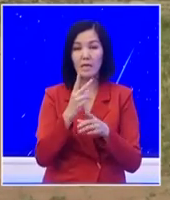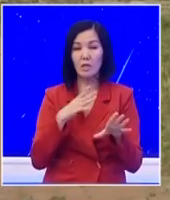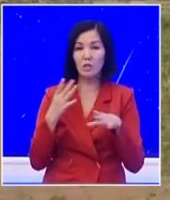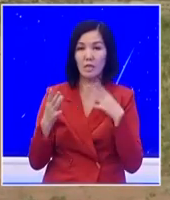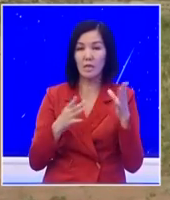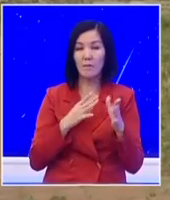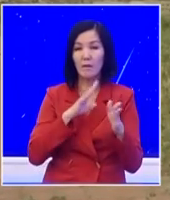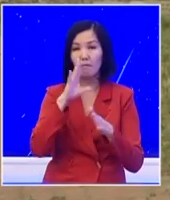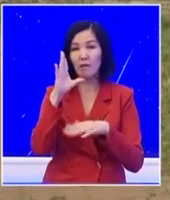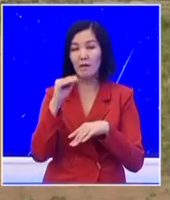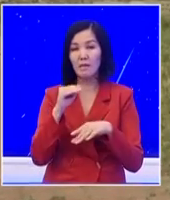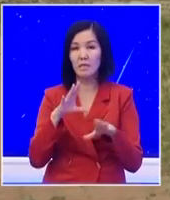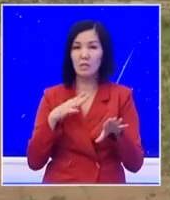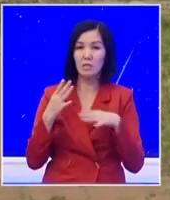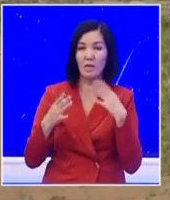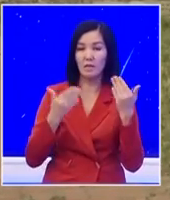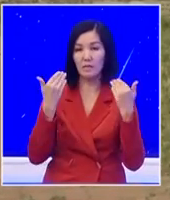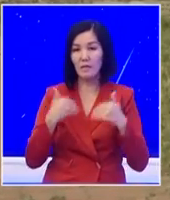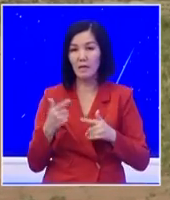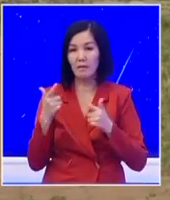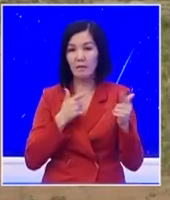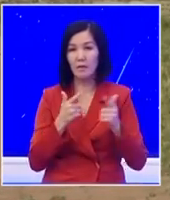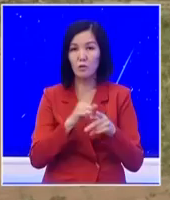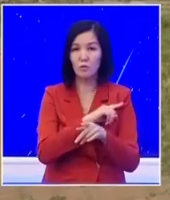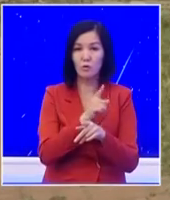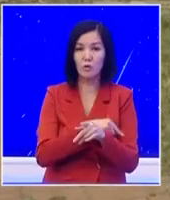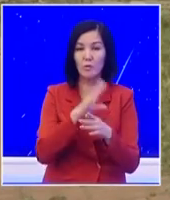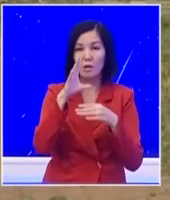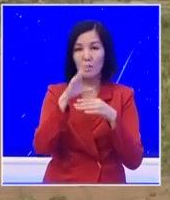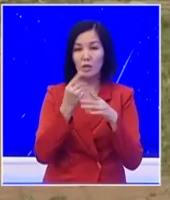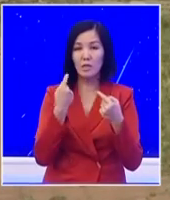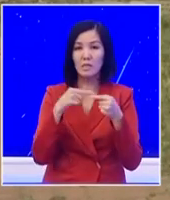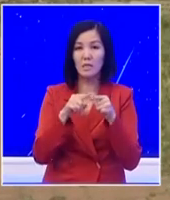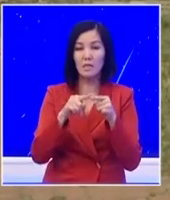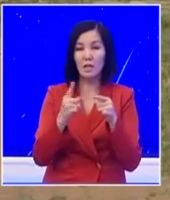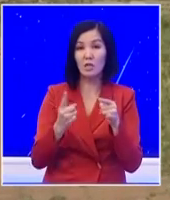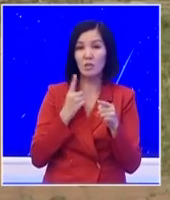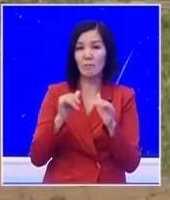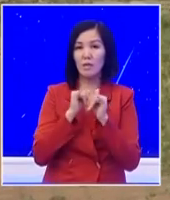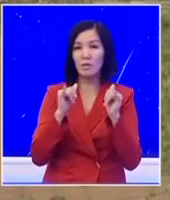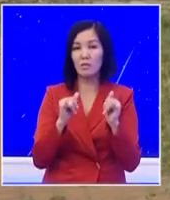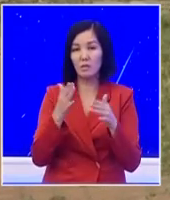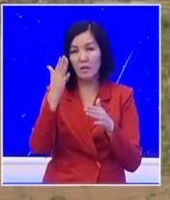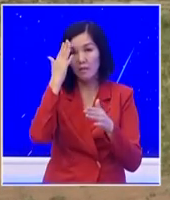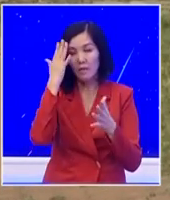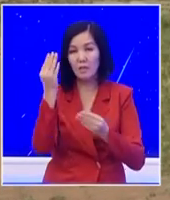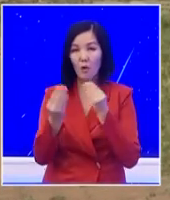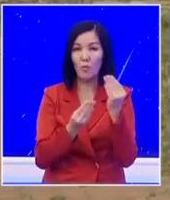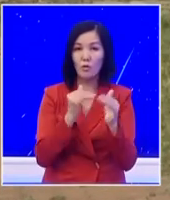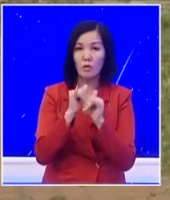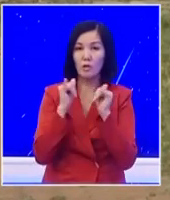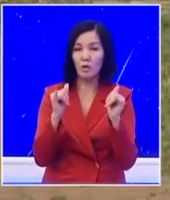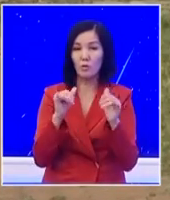жатырмыз. Таңертең ет қыздырып жалпы дене дайындығын күшейтеміз. Кешке техникалық шеберлігімізді шыңдап, тактикалық ойын жүйесін арттыруға